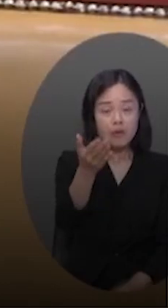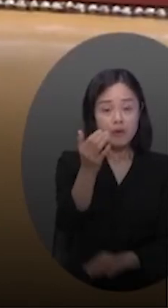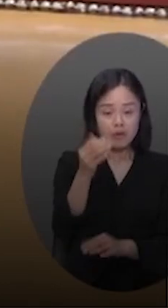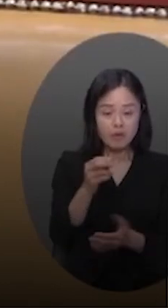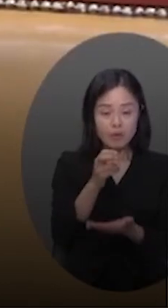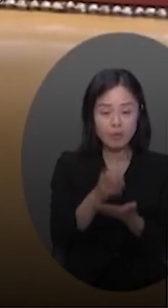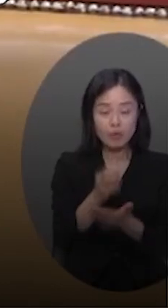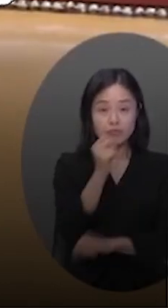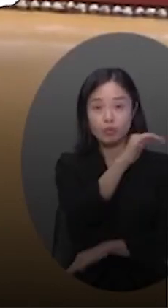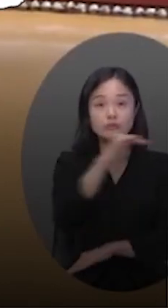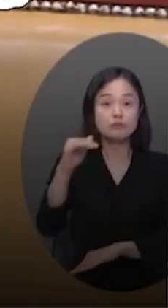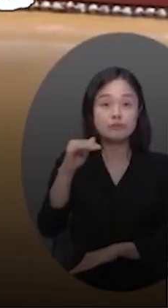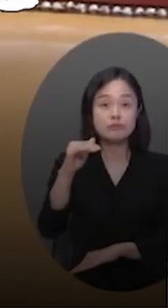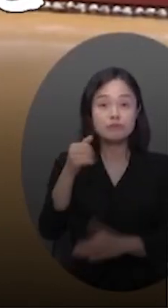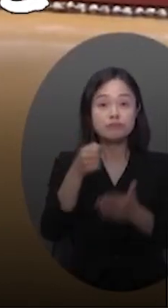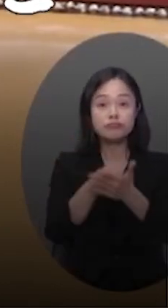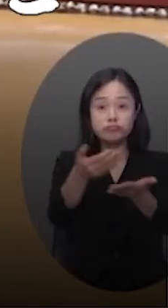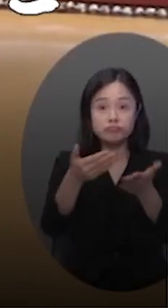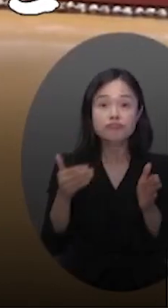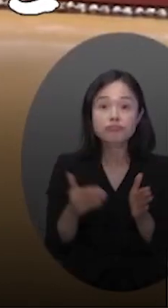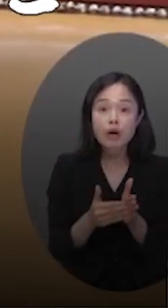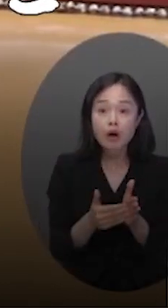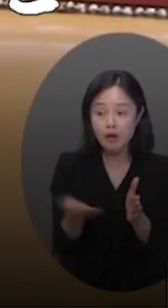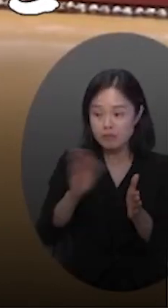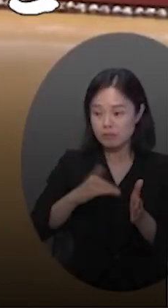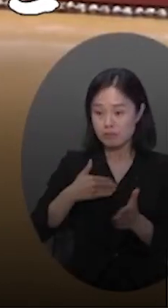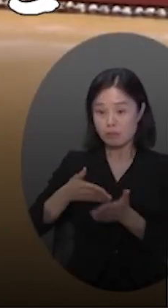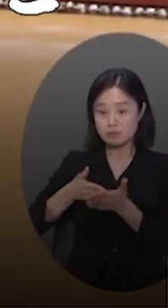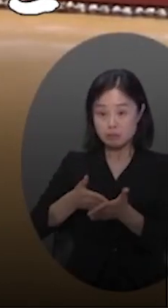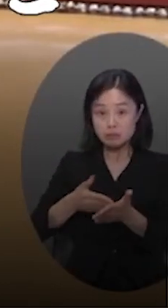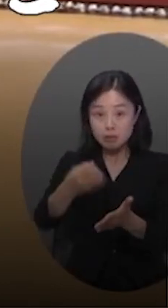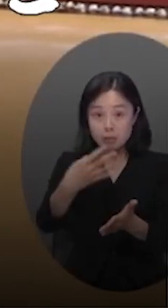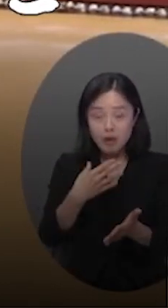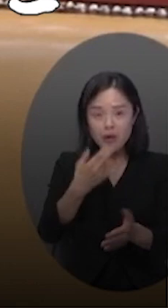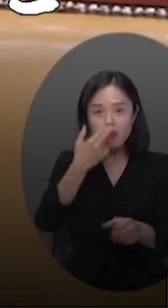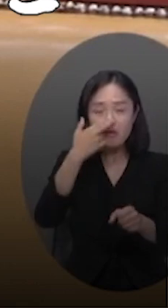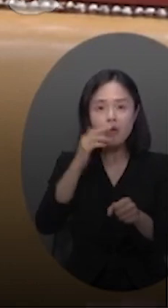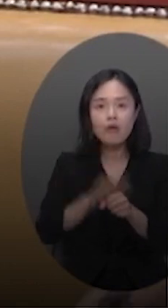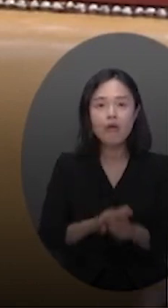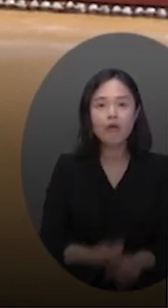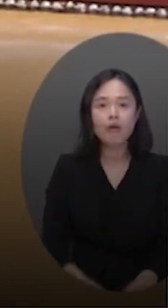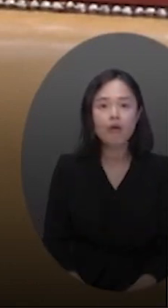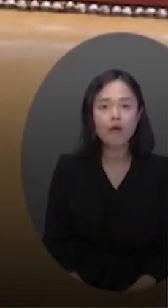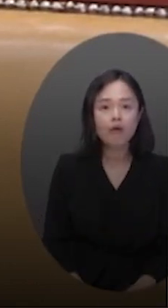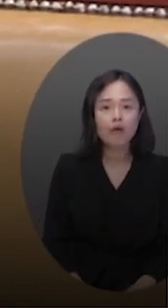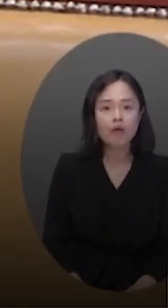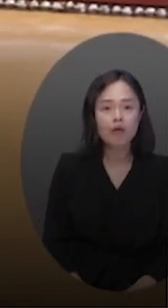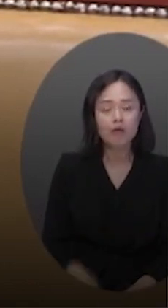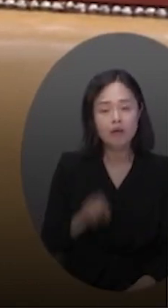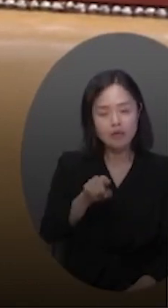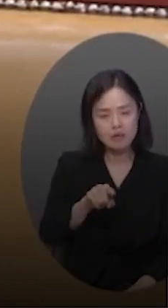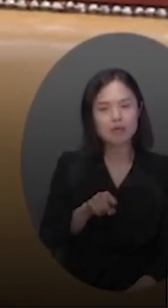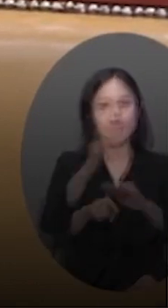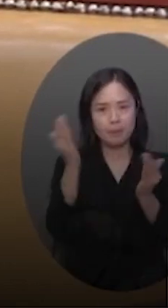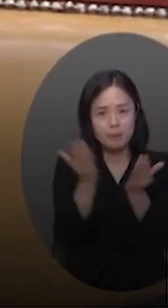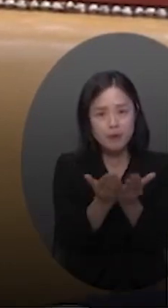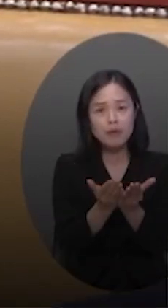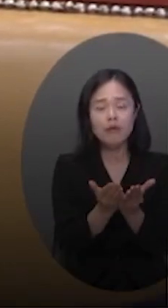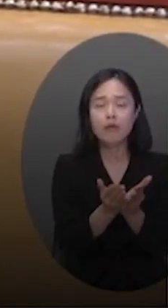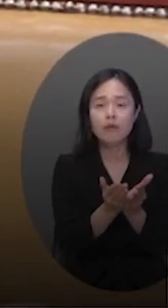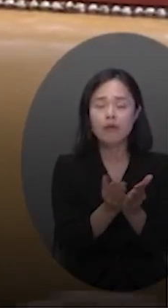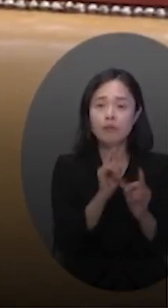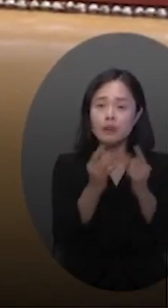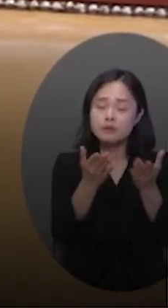근데 이게 어디 제가 제안을 했다고 얘기할 수가 있습니까? 그 부분은 사실관계가 명확히 정리를 다시 해주시고요.